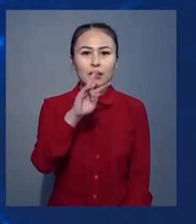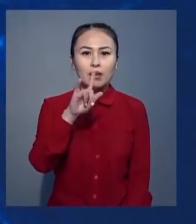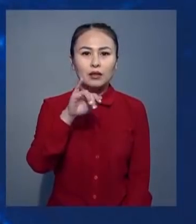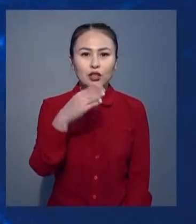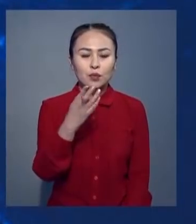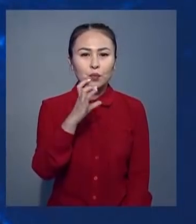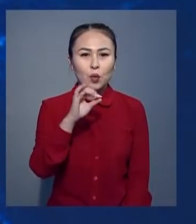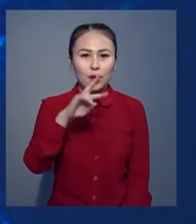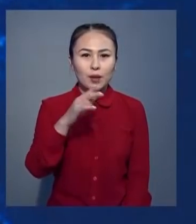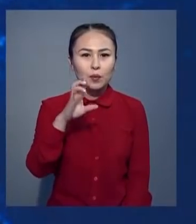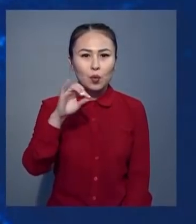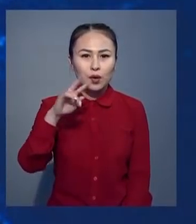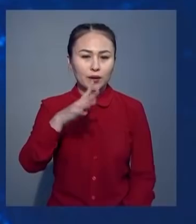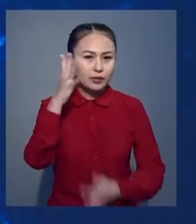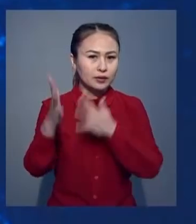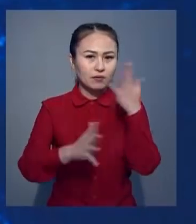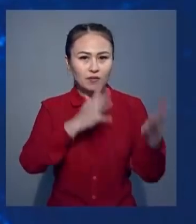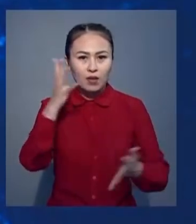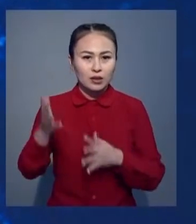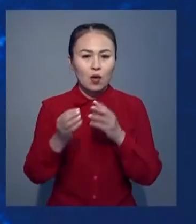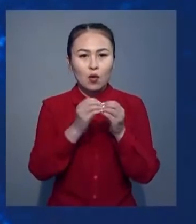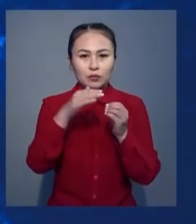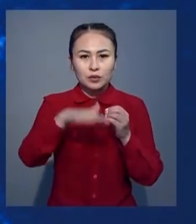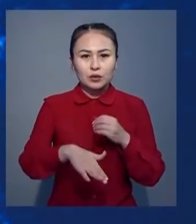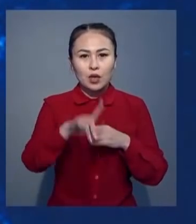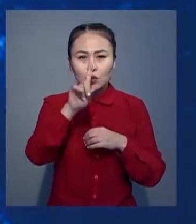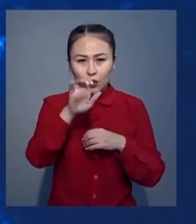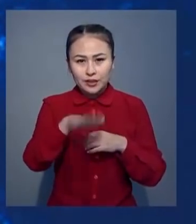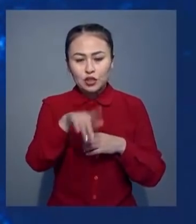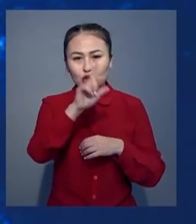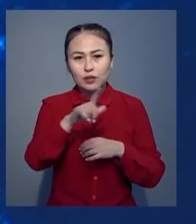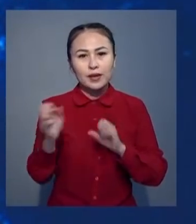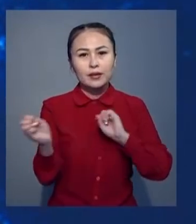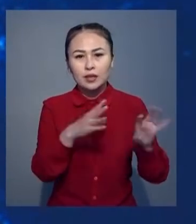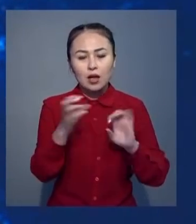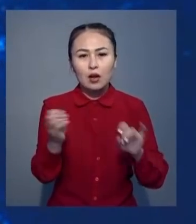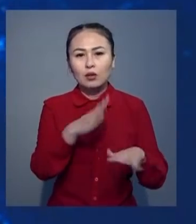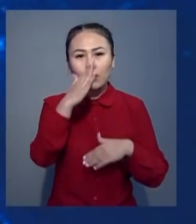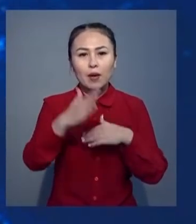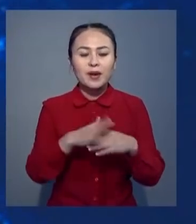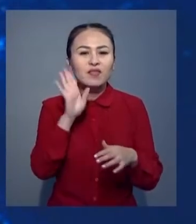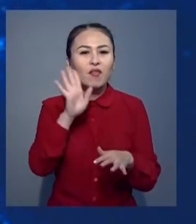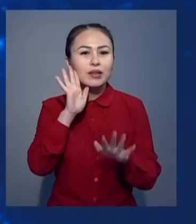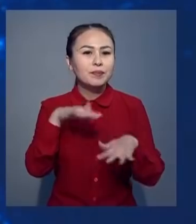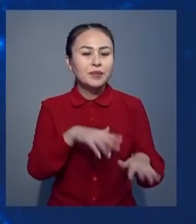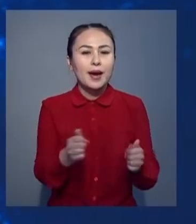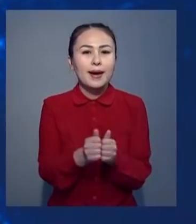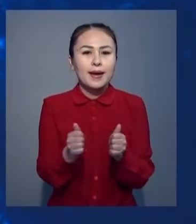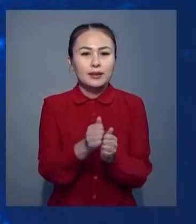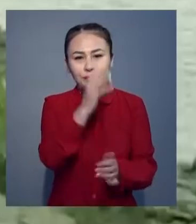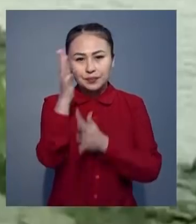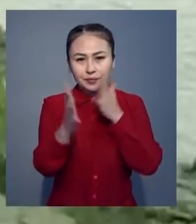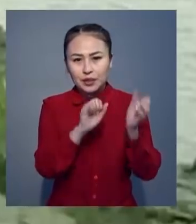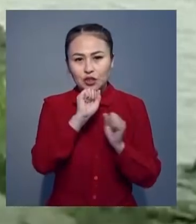Бангладешке бүл-бүл дауылы жақындап, 100 мыңнан астам адам эвакуацияланды. Жағалауға жақын орналасқан аудандарда дүлей желден